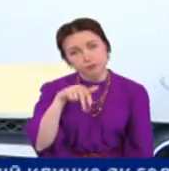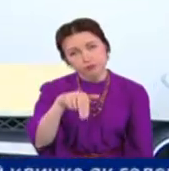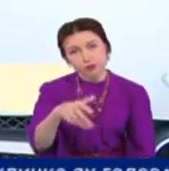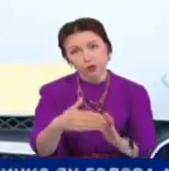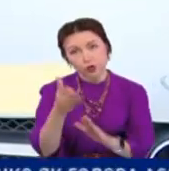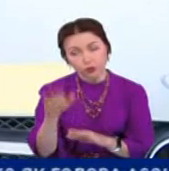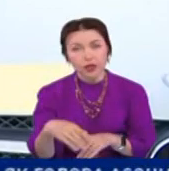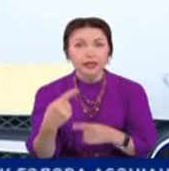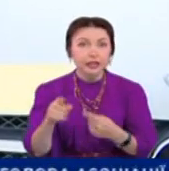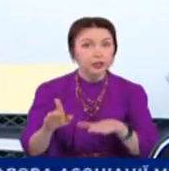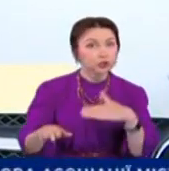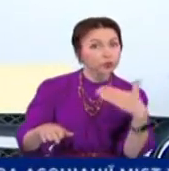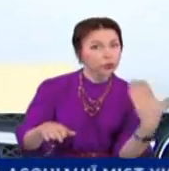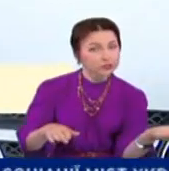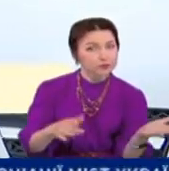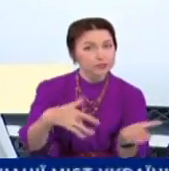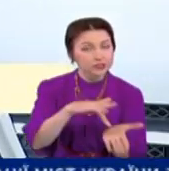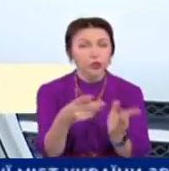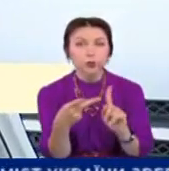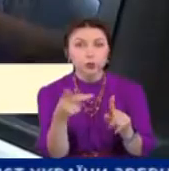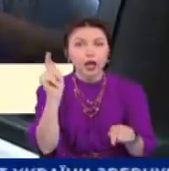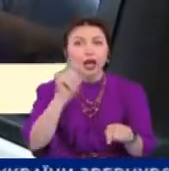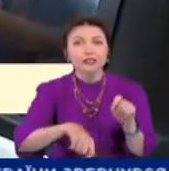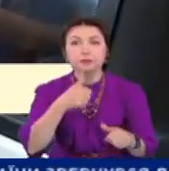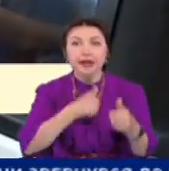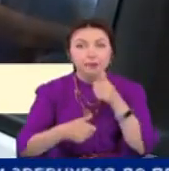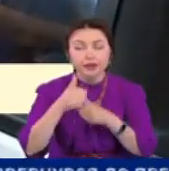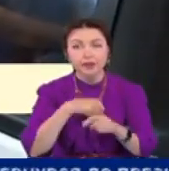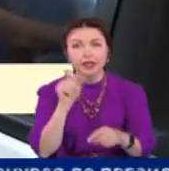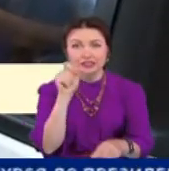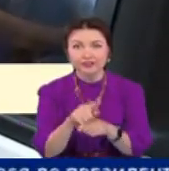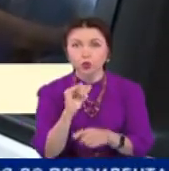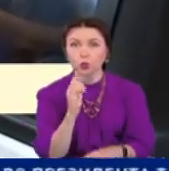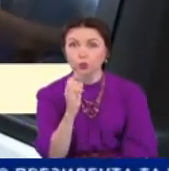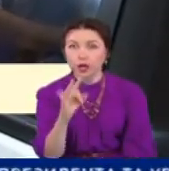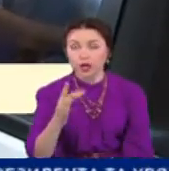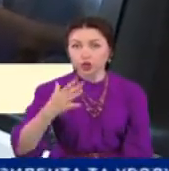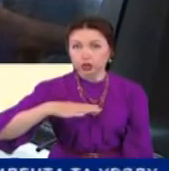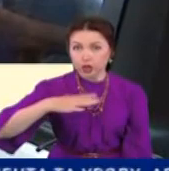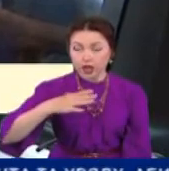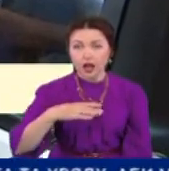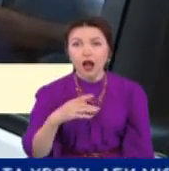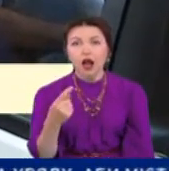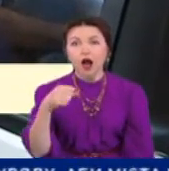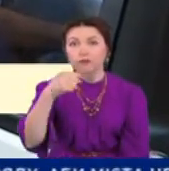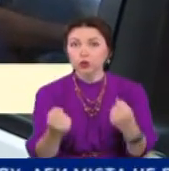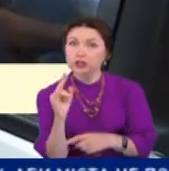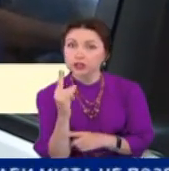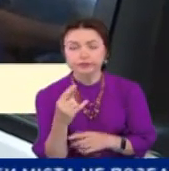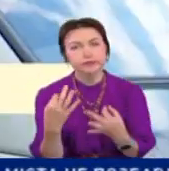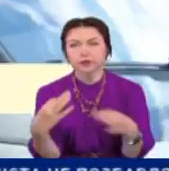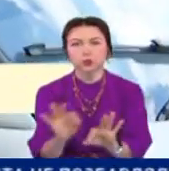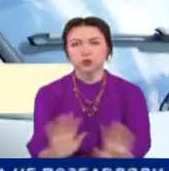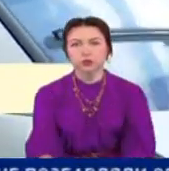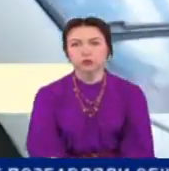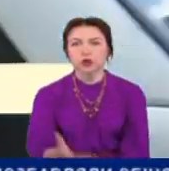іншому боці міста ми проводимо другий експеримент. Замовлений Uber Shuttle чекає, але водій з дитиною не пускає.